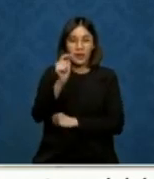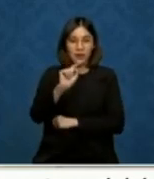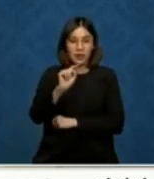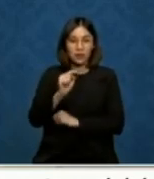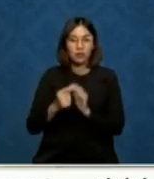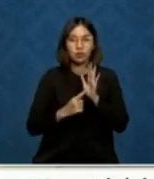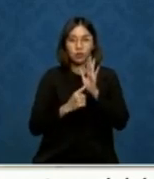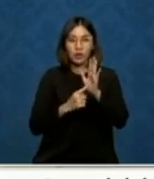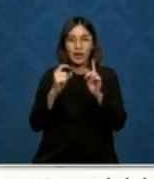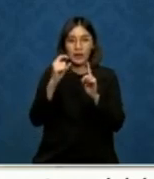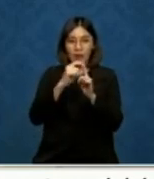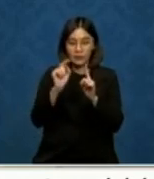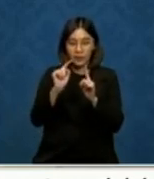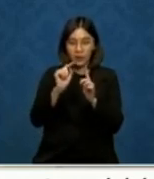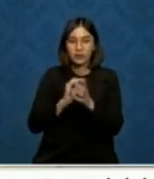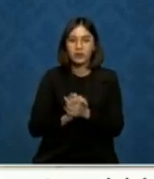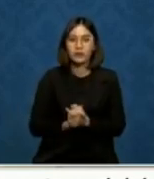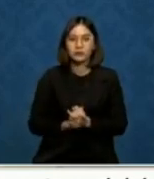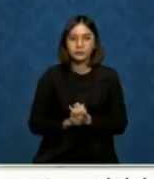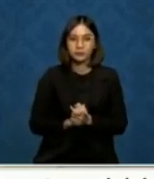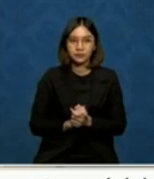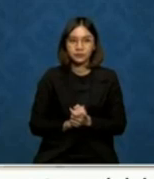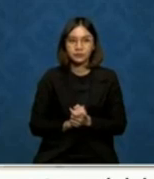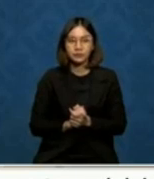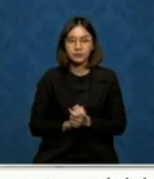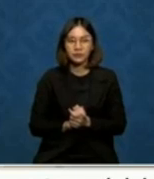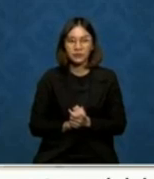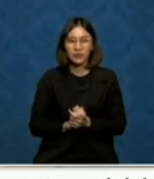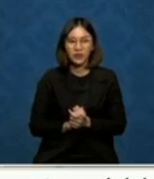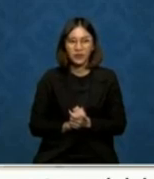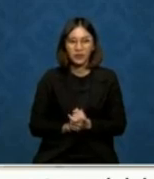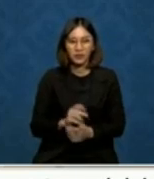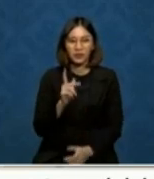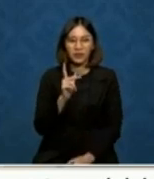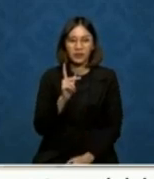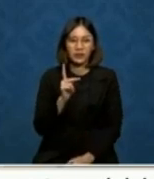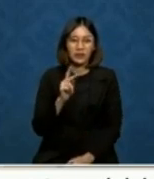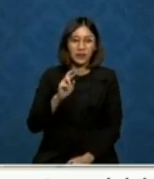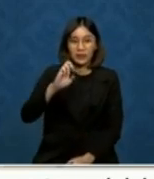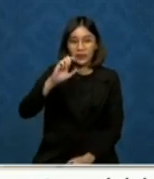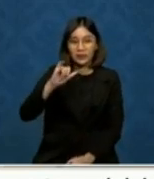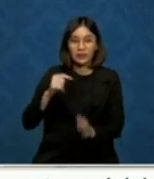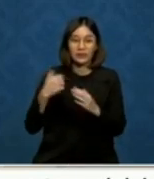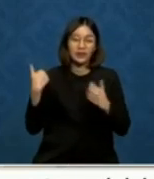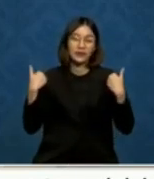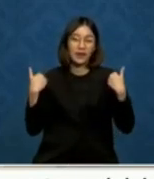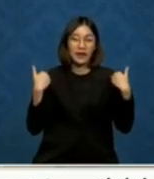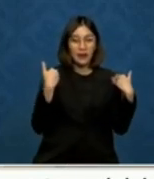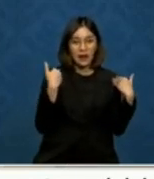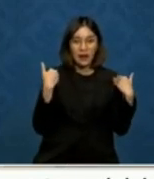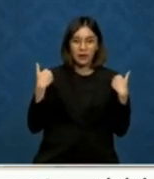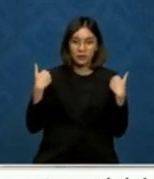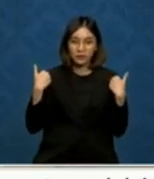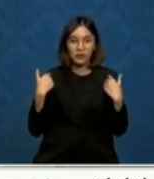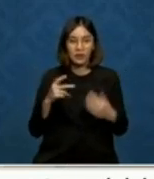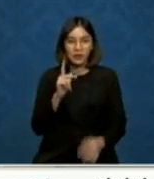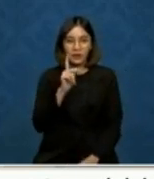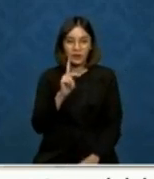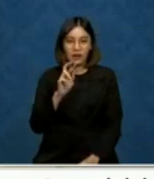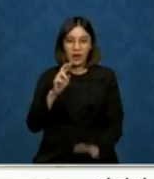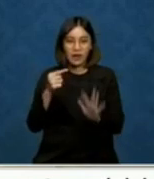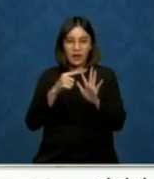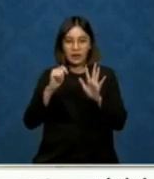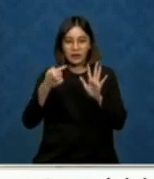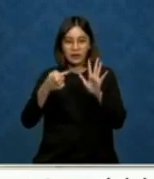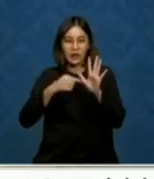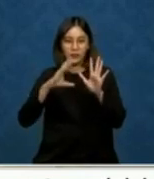เช่นคำว่าหลายเรื่องนะครับเช่นกริยาท่าทางหรือคำว่ากระทำชำเราก็ให้ไปนิยามให้มันมี